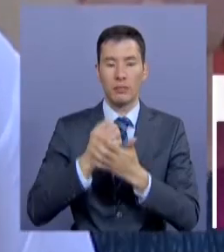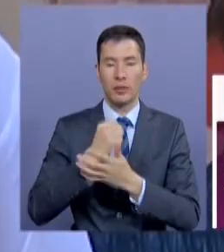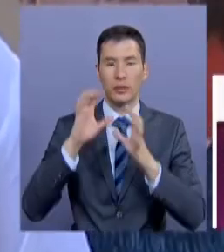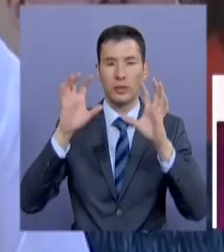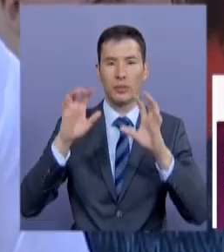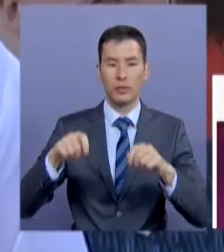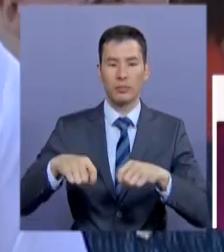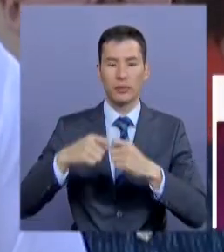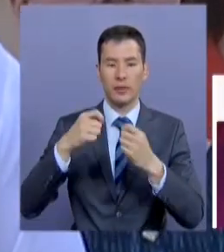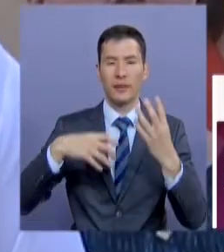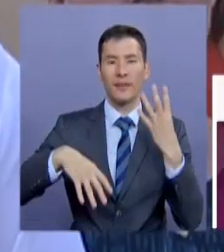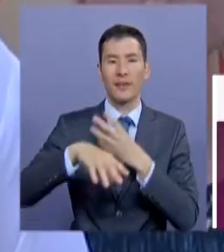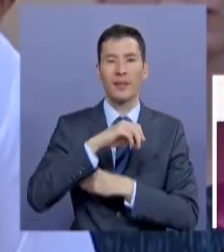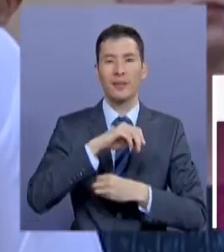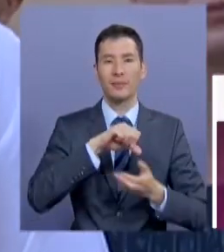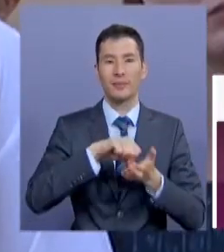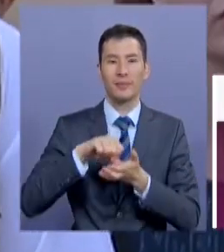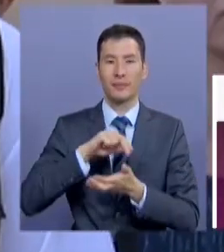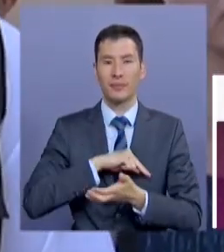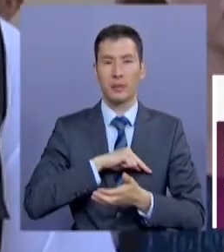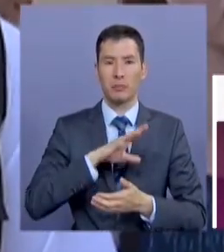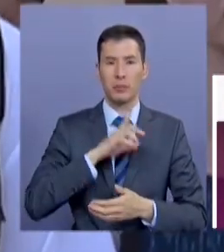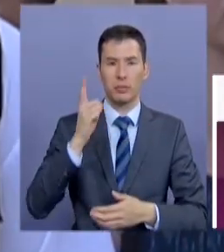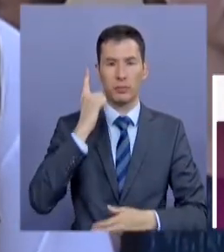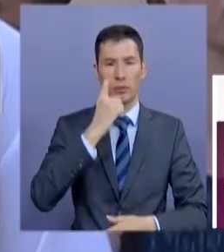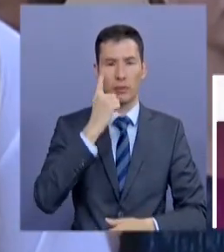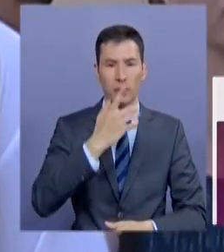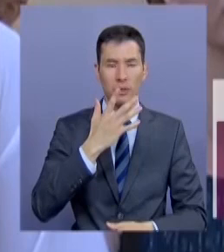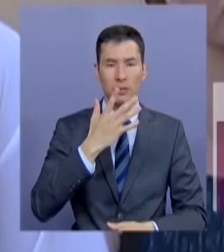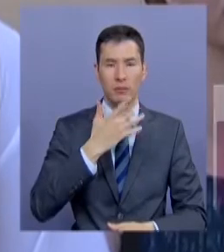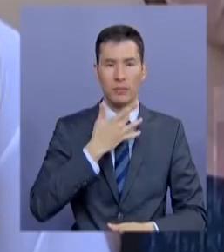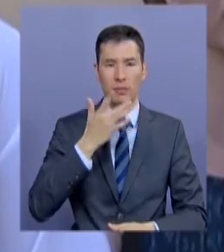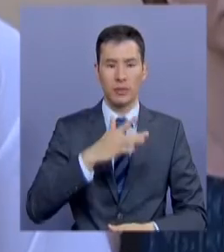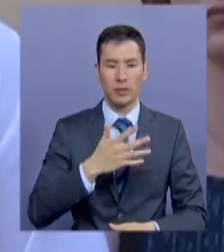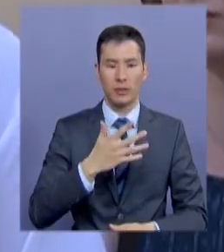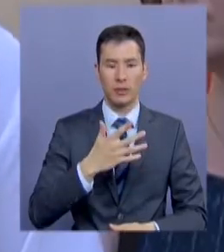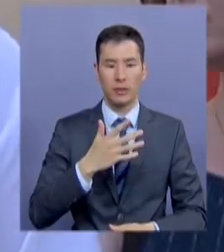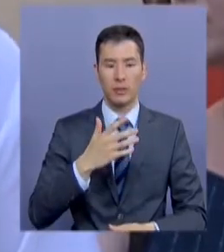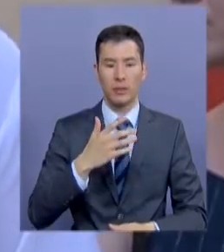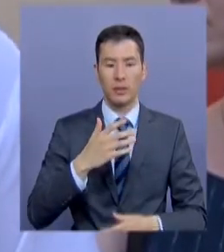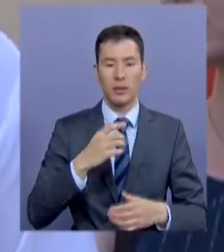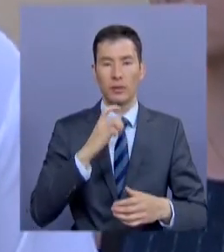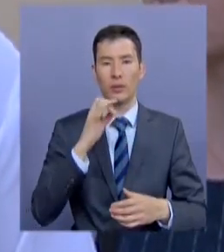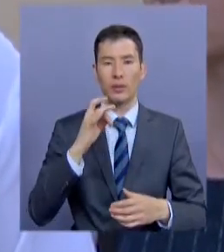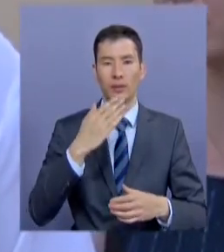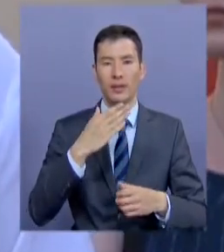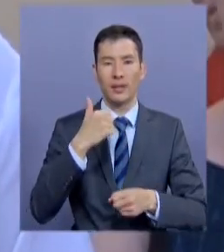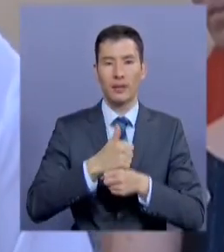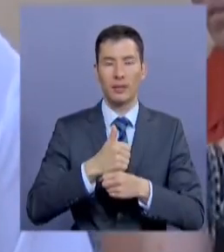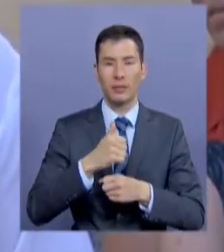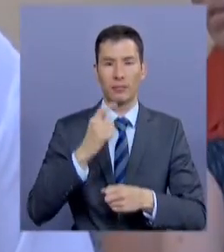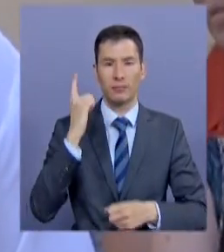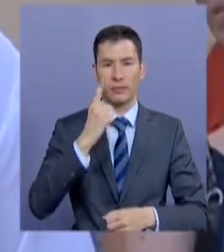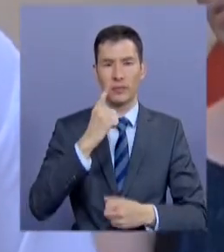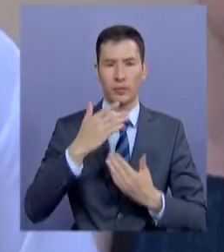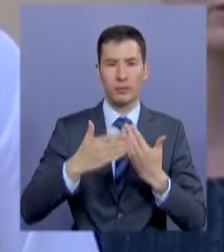барлық хор әртістеріне сөгіс жариялады және хормейстер дейміз, біздің хордың басшылығына қатаң сөгіс